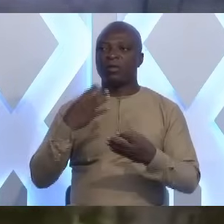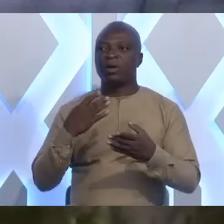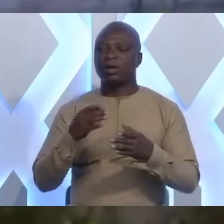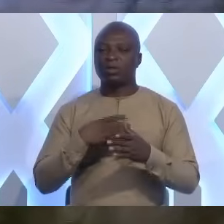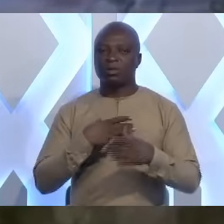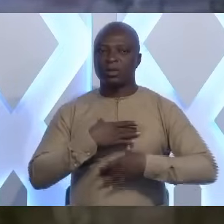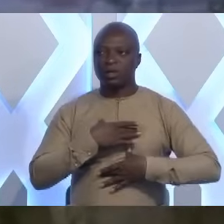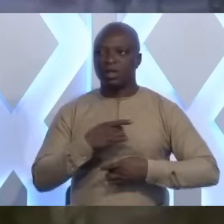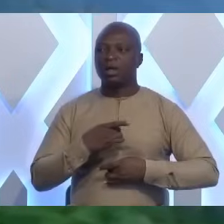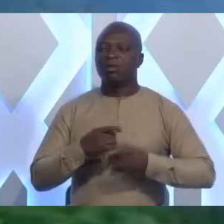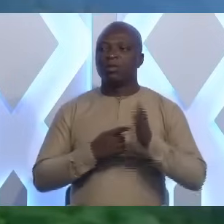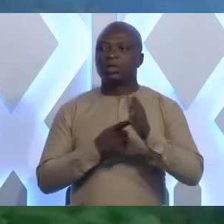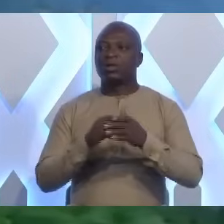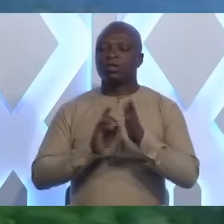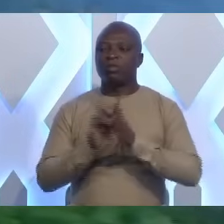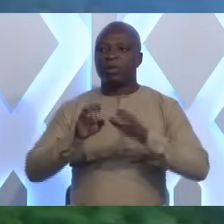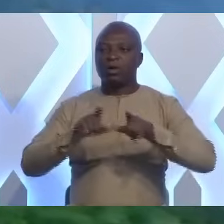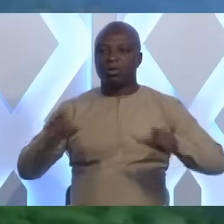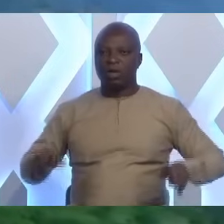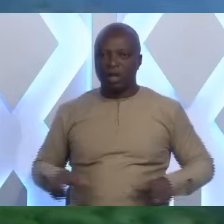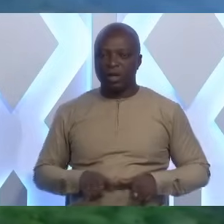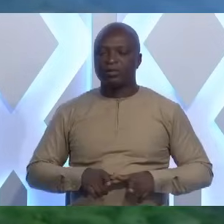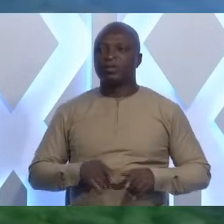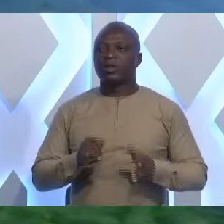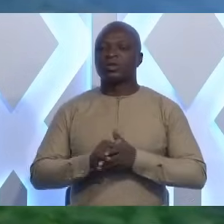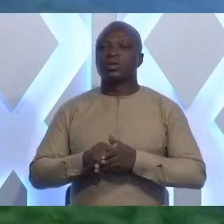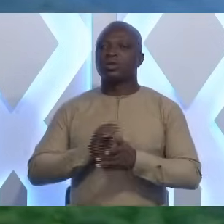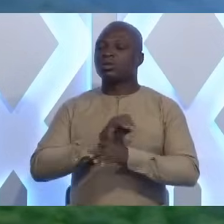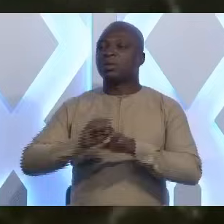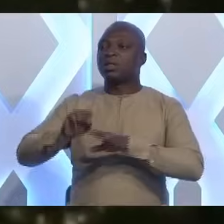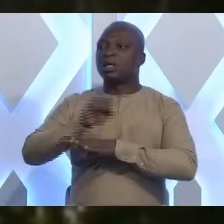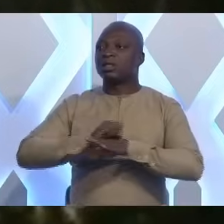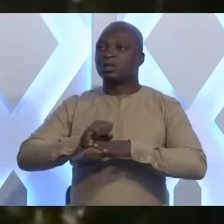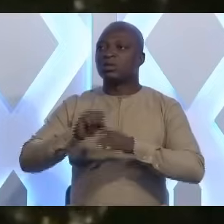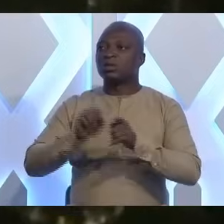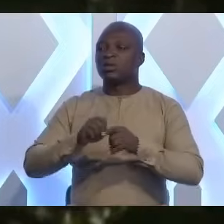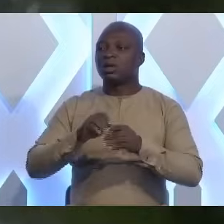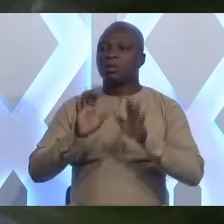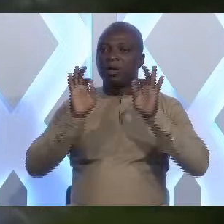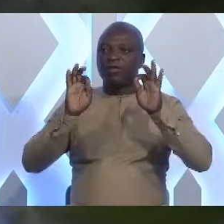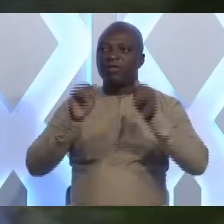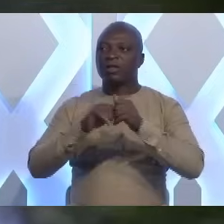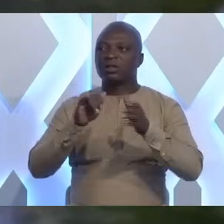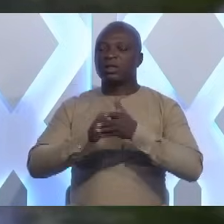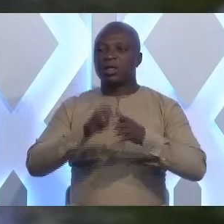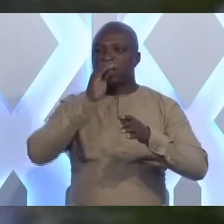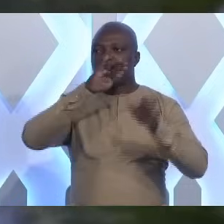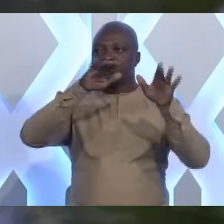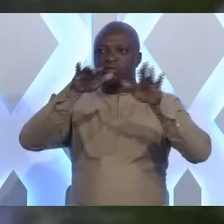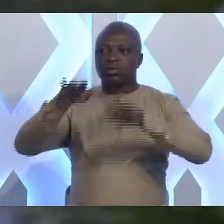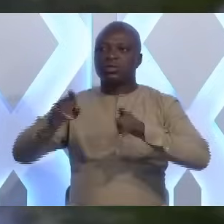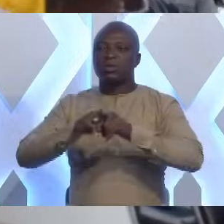pour stimuler le développement local. Son paysage magnifique et ses cascades en font une destination